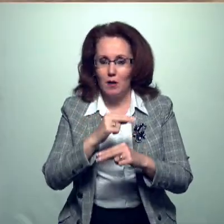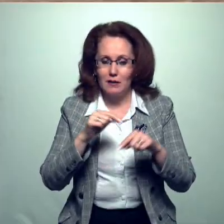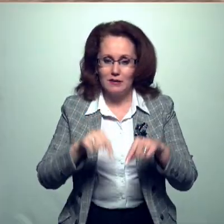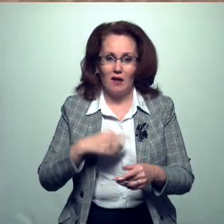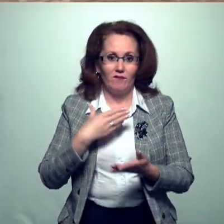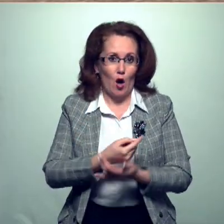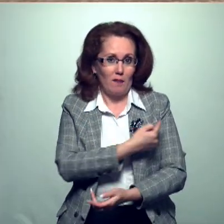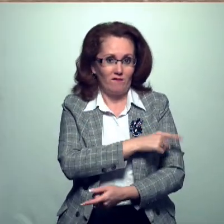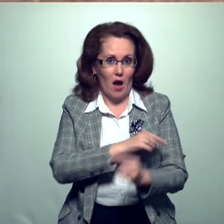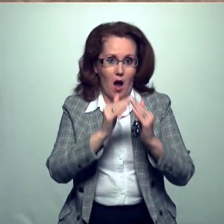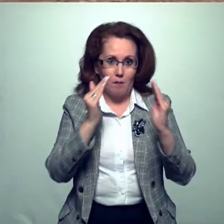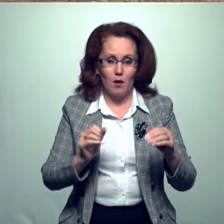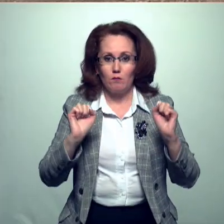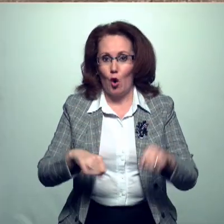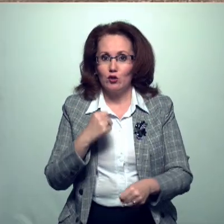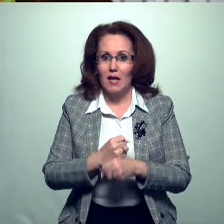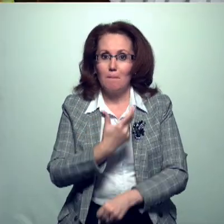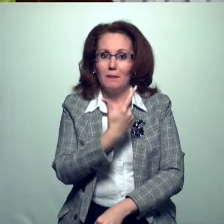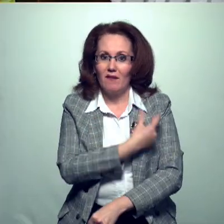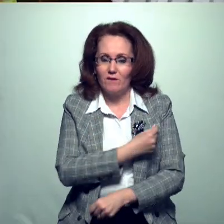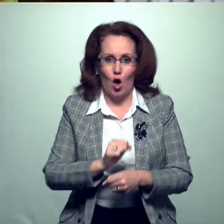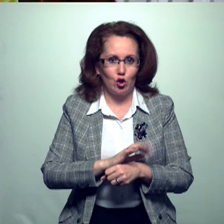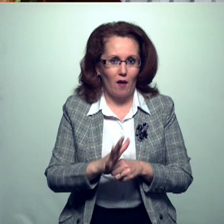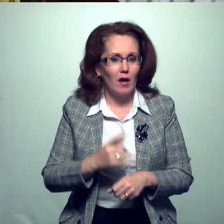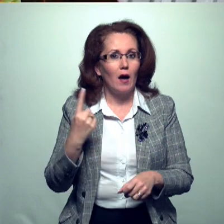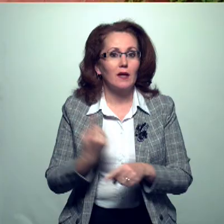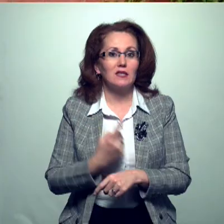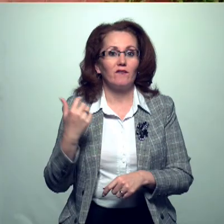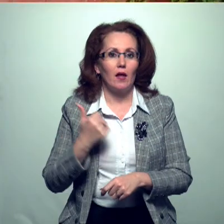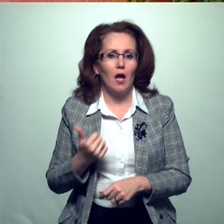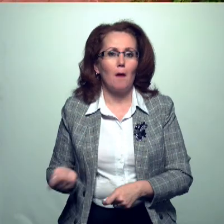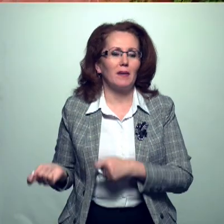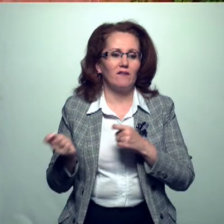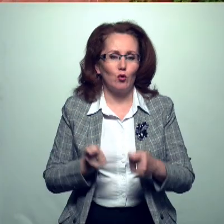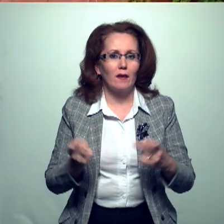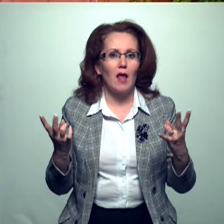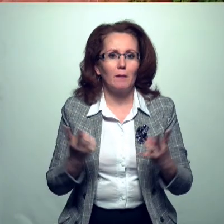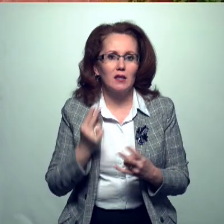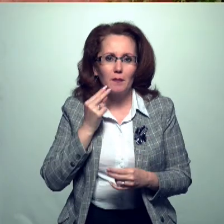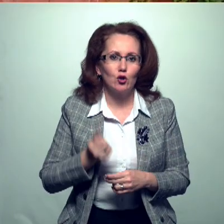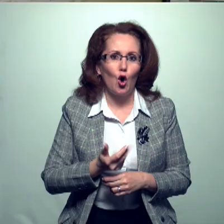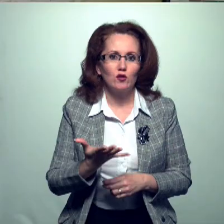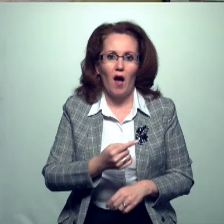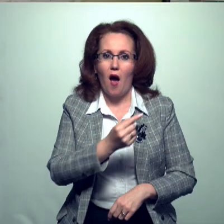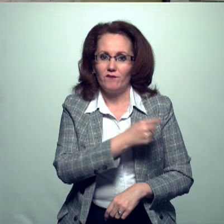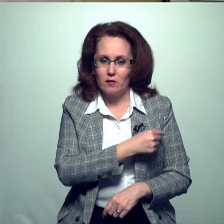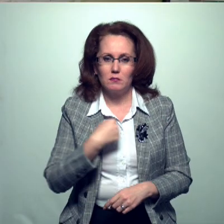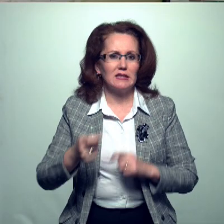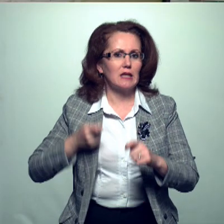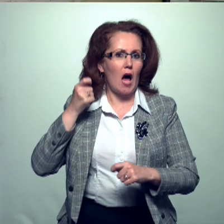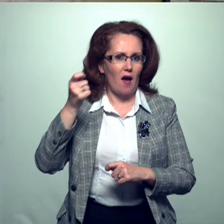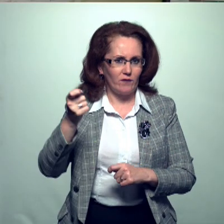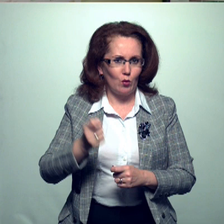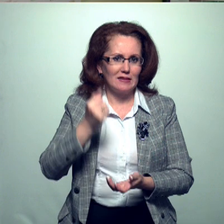ФАПе, селяне могут поставить и прививку от ковид. Раз в неделю в село привозят необходимое количество вакцины. Мы делаем заявку в